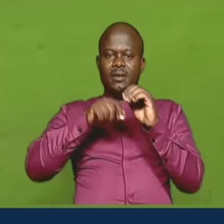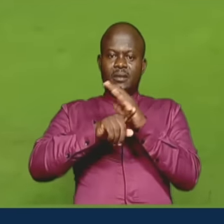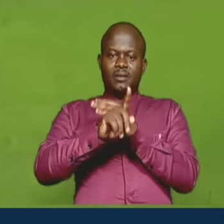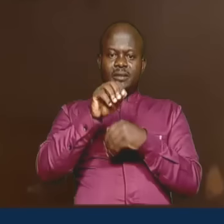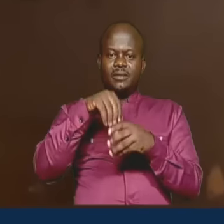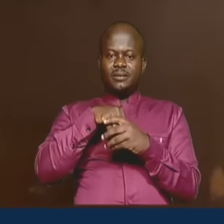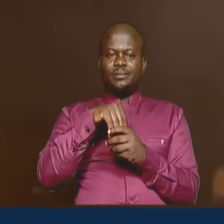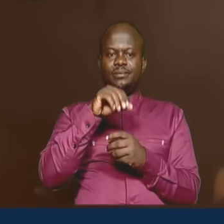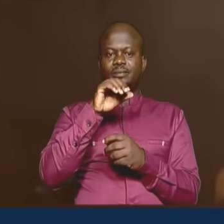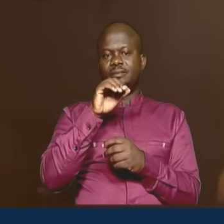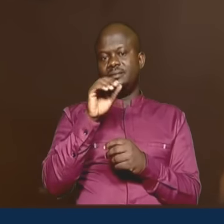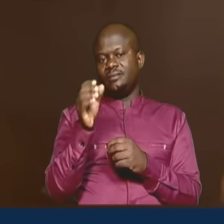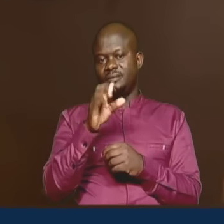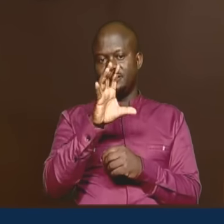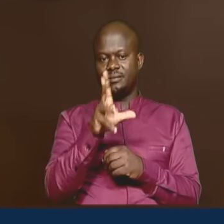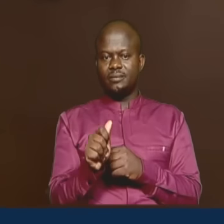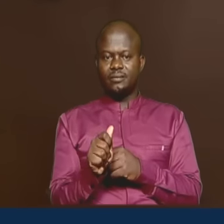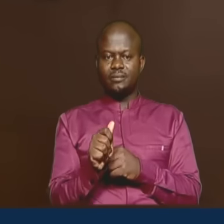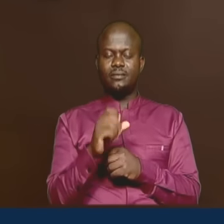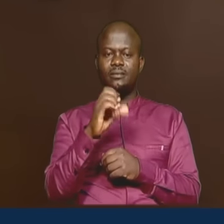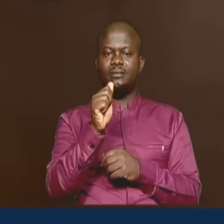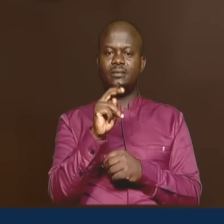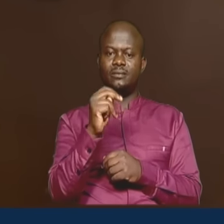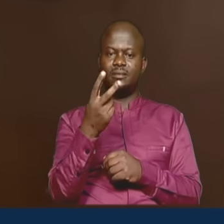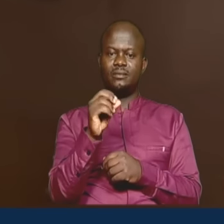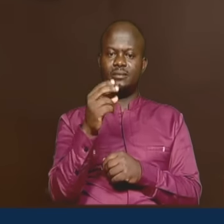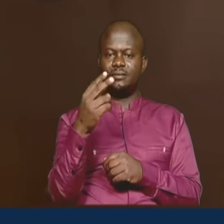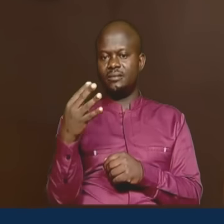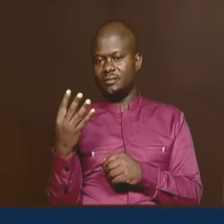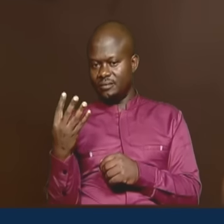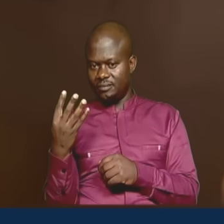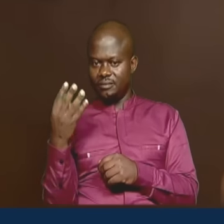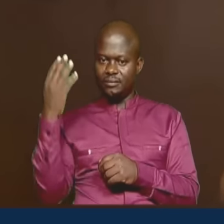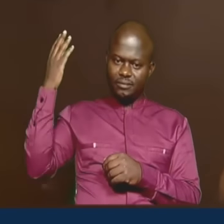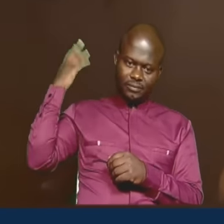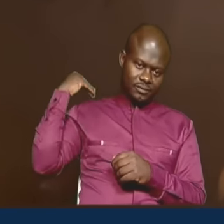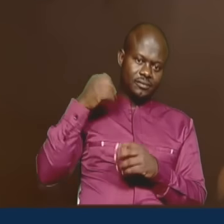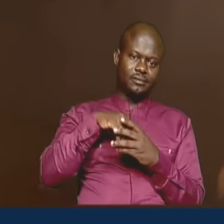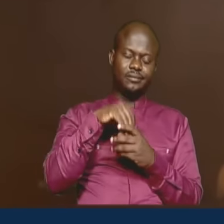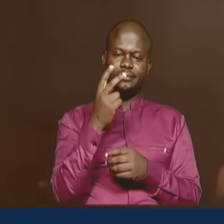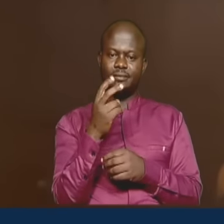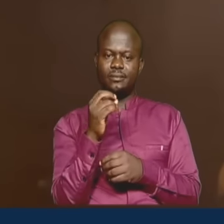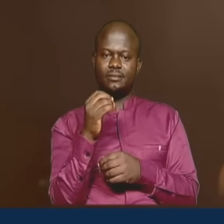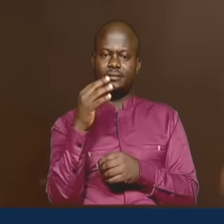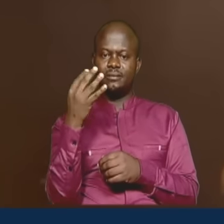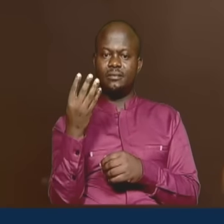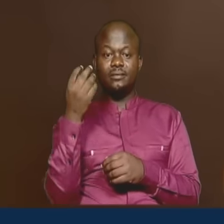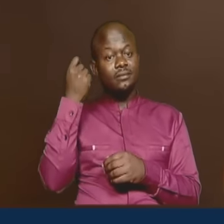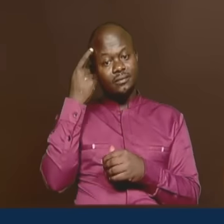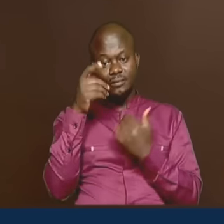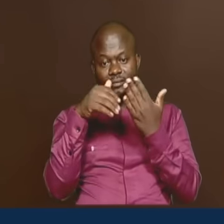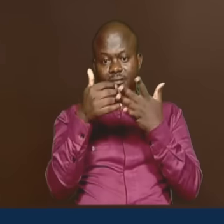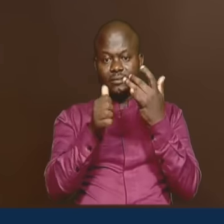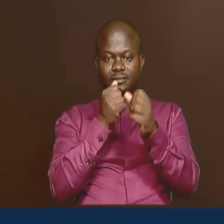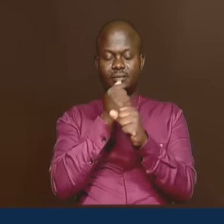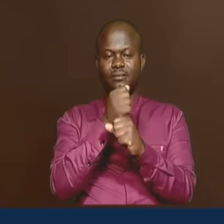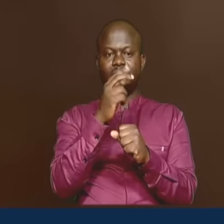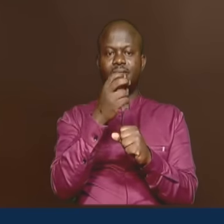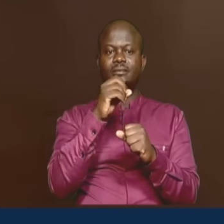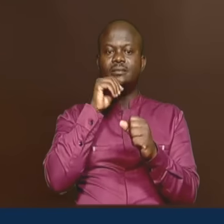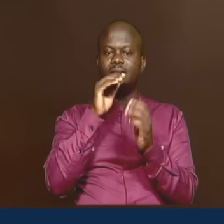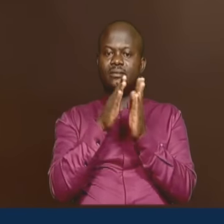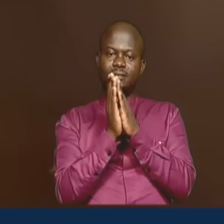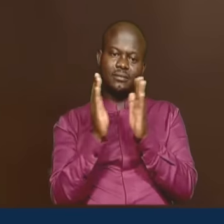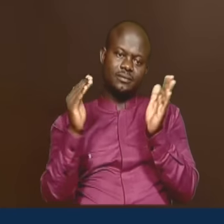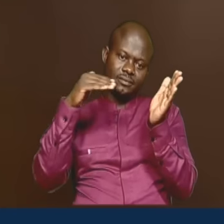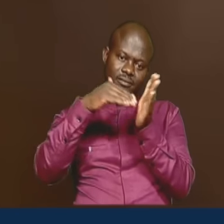Afurika cy'ibihugu. Ni kane ya 2024 Amavubi aheruka muri kane 2004, ni ukuvuga ngo haba hashize imyaka 20 n'amateka